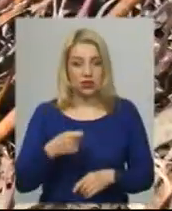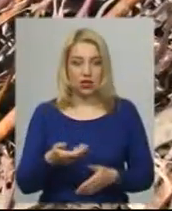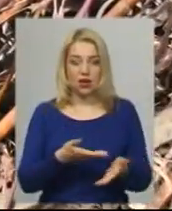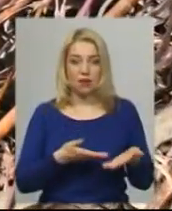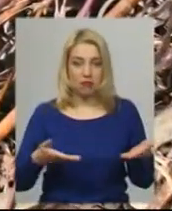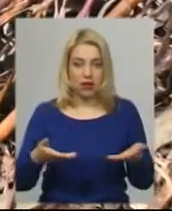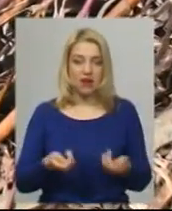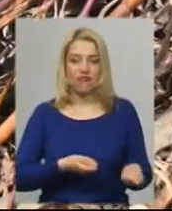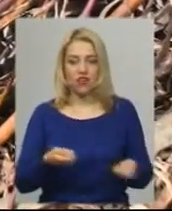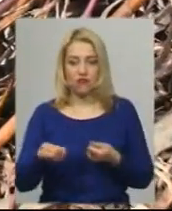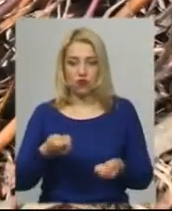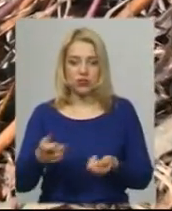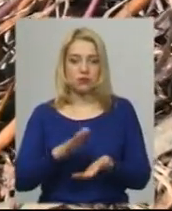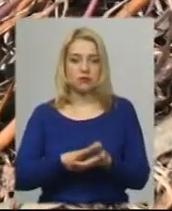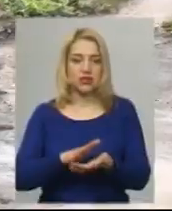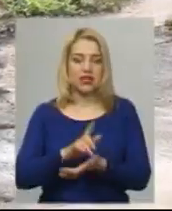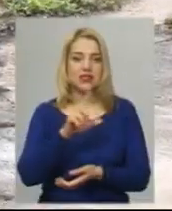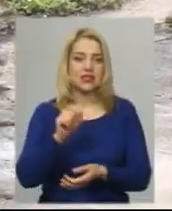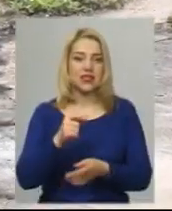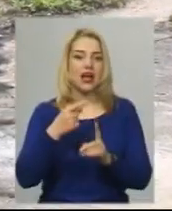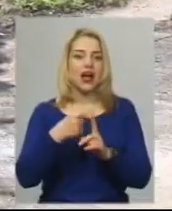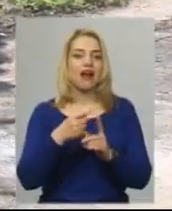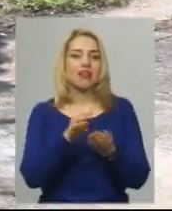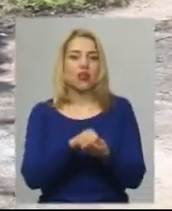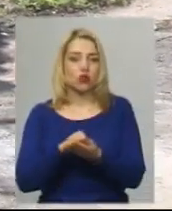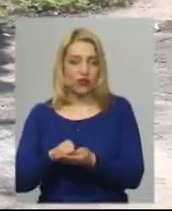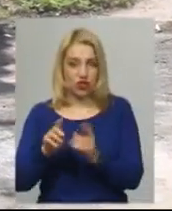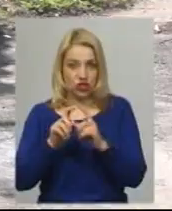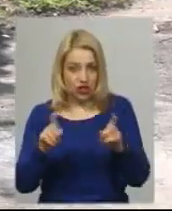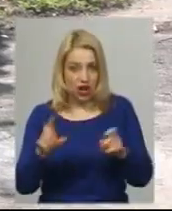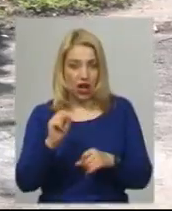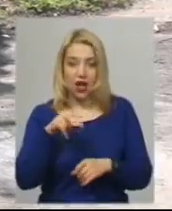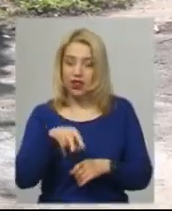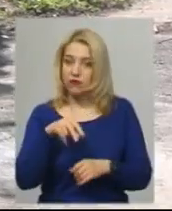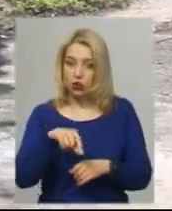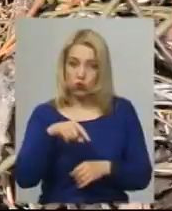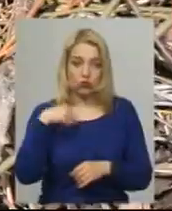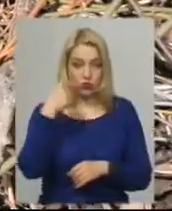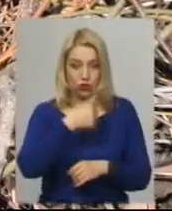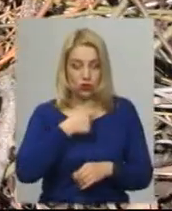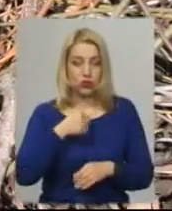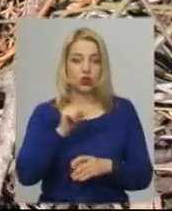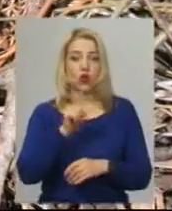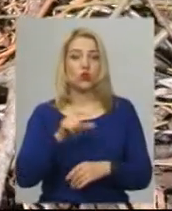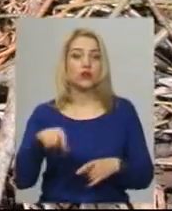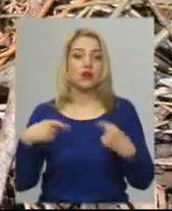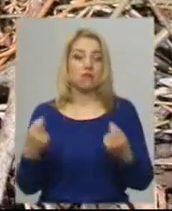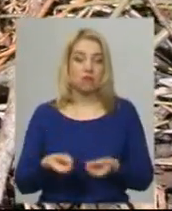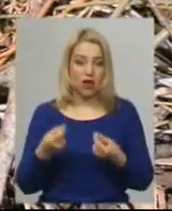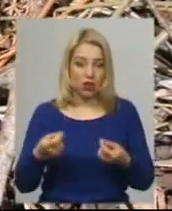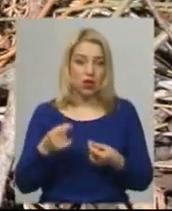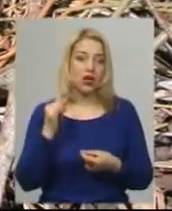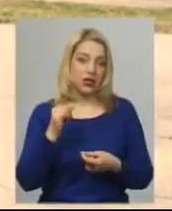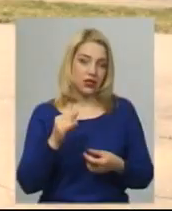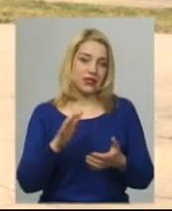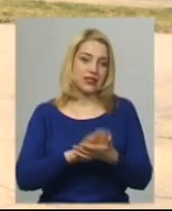з кладовища, продовжує далі Сергій Бортник. Додає, але цьогоріч людей на кладовищах мало, отже і сміття вивозити